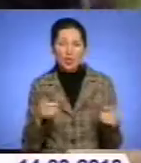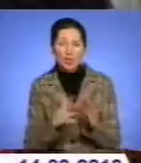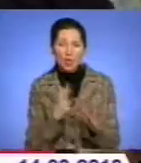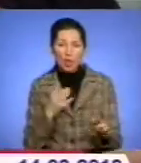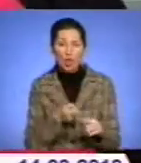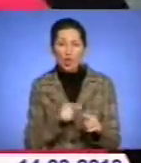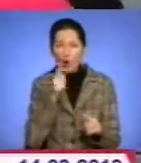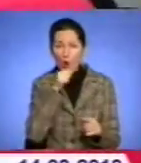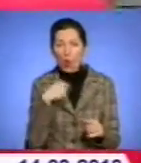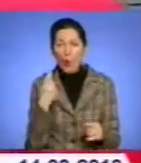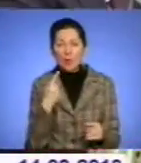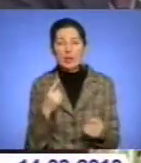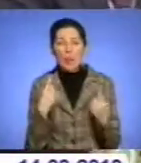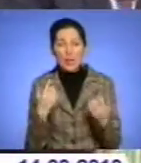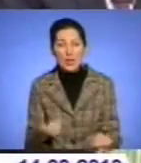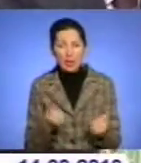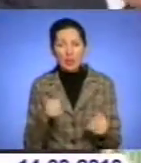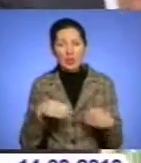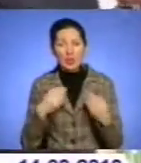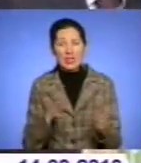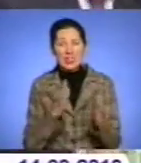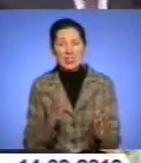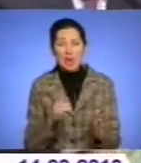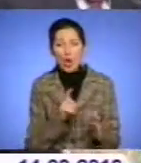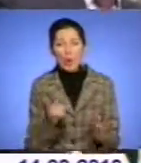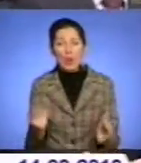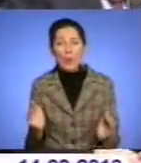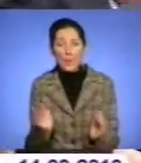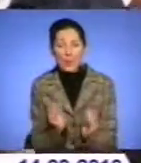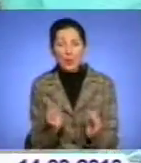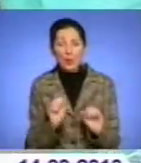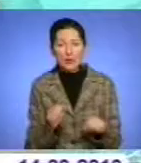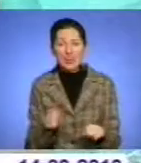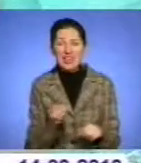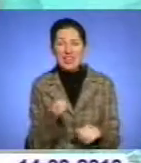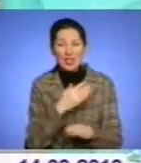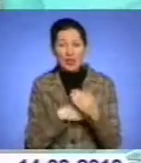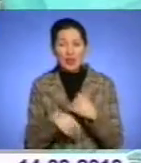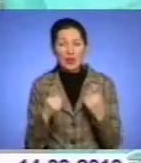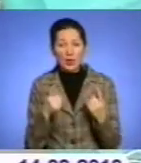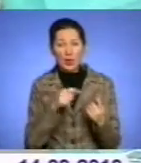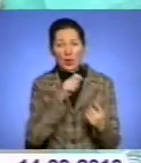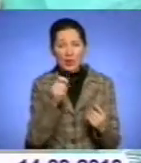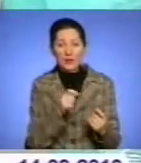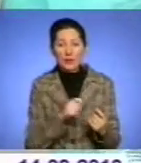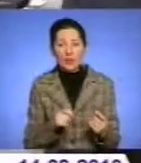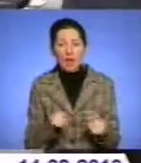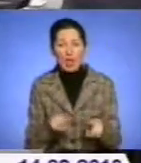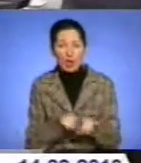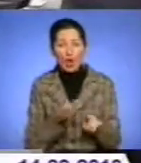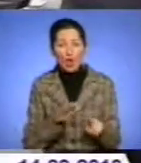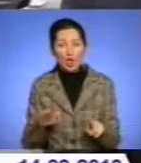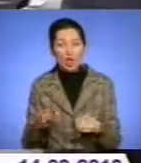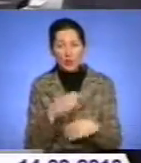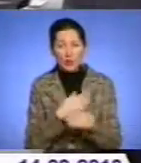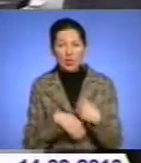значна підтримка приділятиметься не лише людям з обмеженими можливостями чи інвалідам Великої вітчизняної війни, а й дітям-інвалідам. Отакі